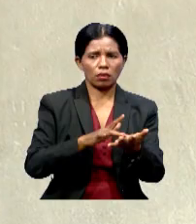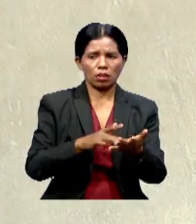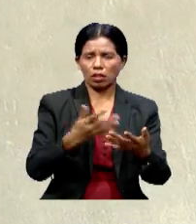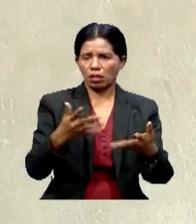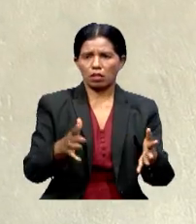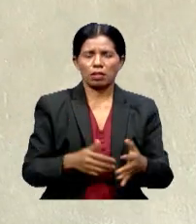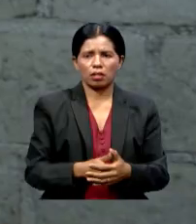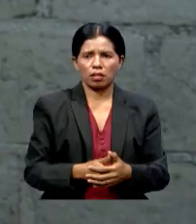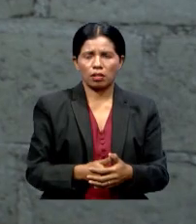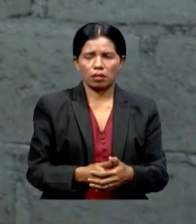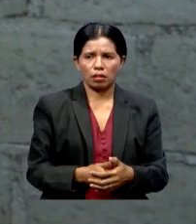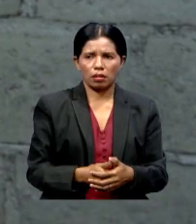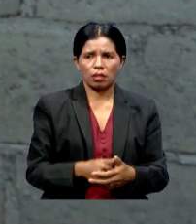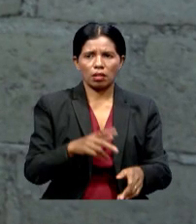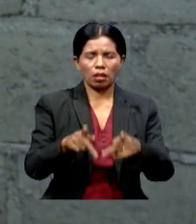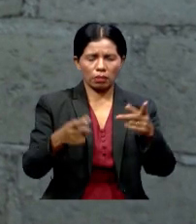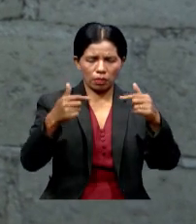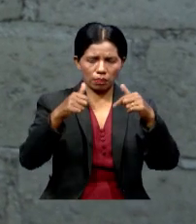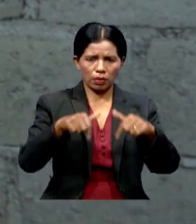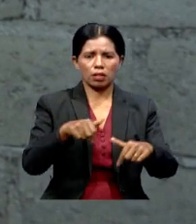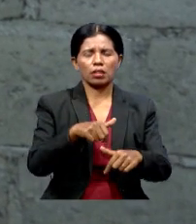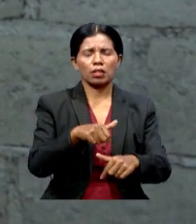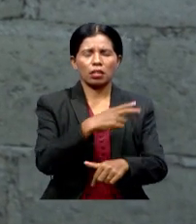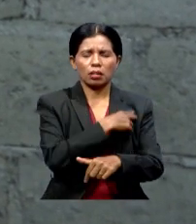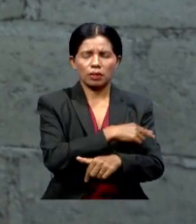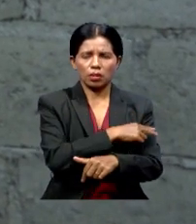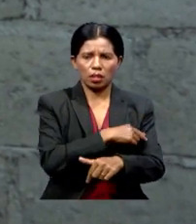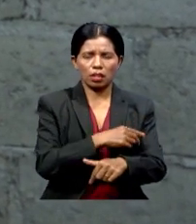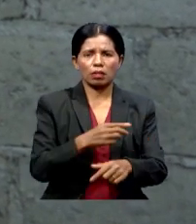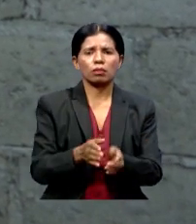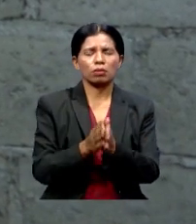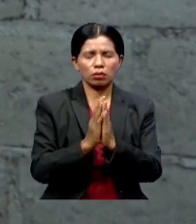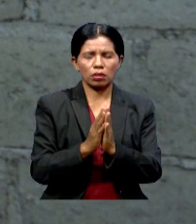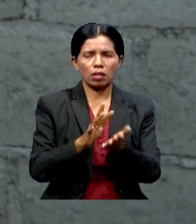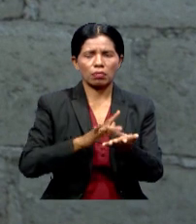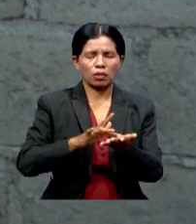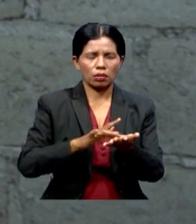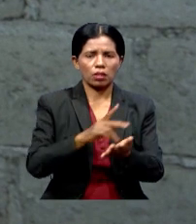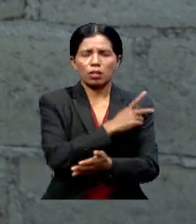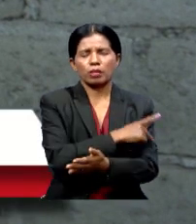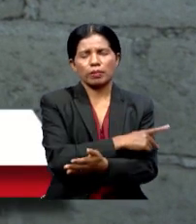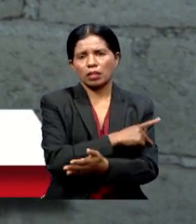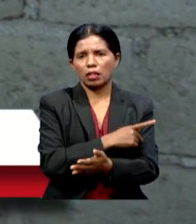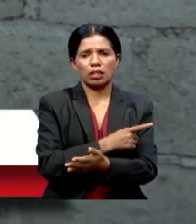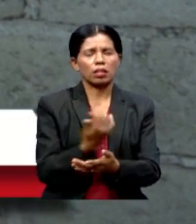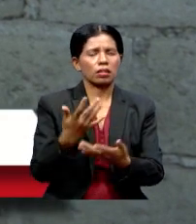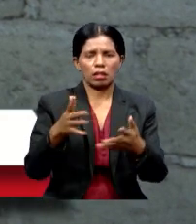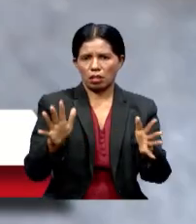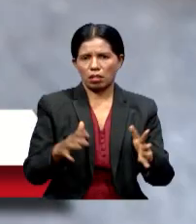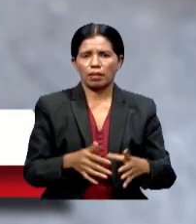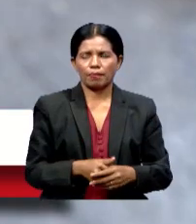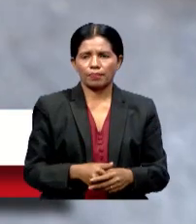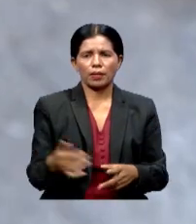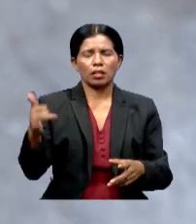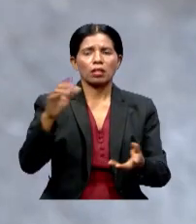também né dal balu mais consulta aí moro que ia itens centro para balu rasik lá ia